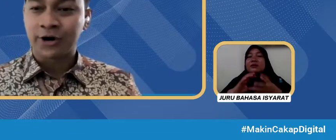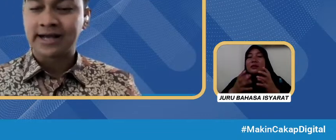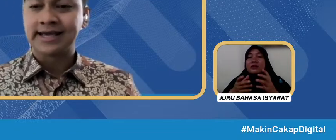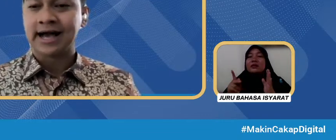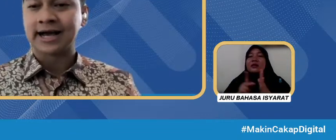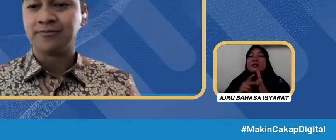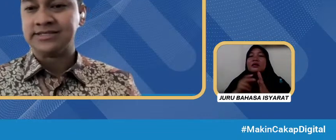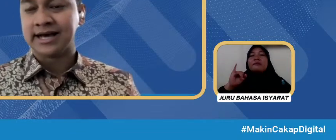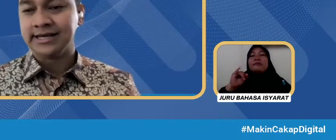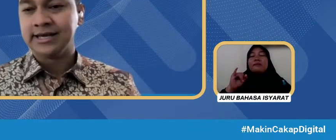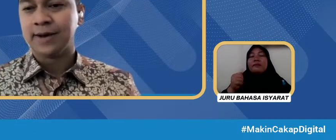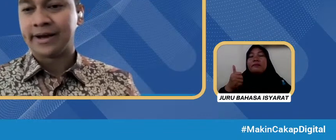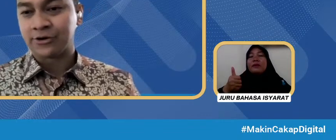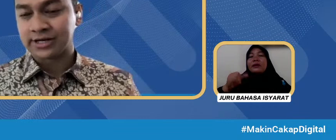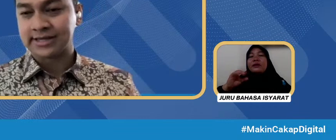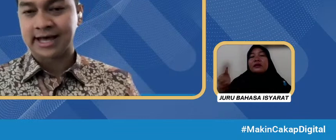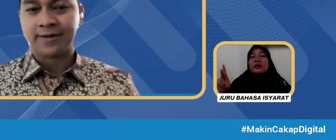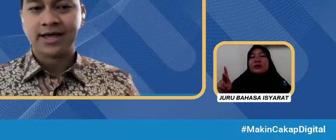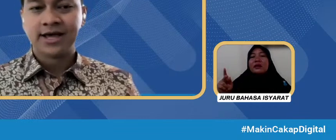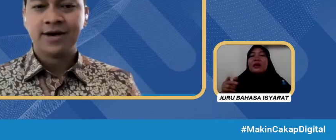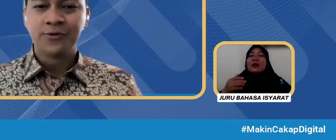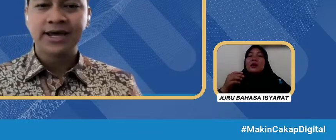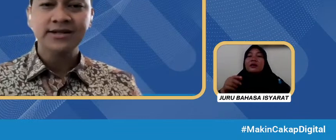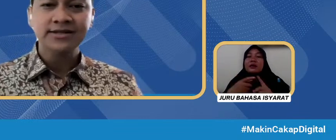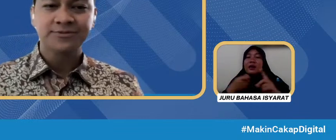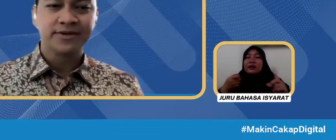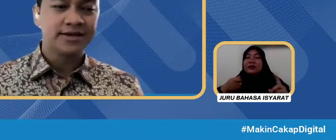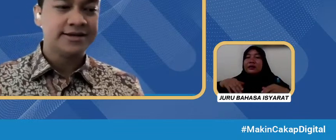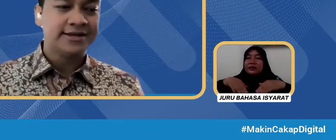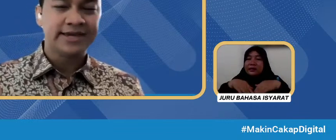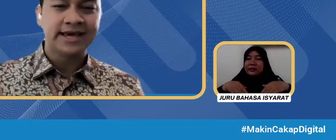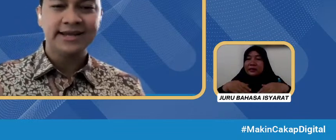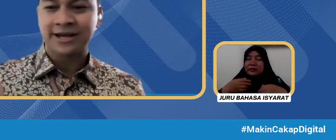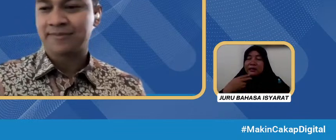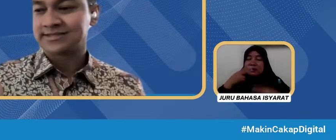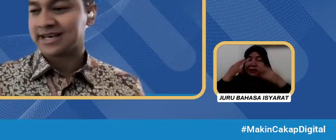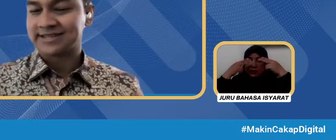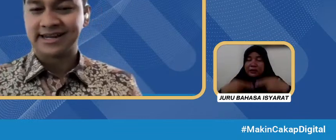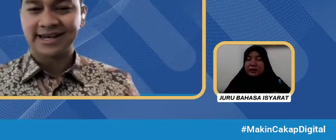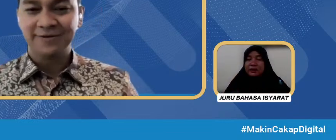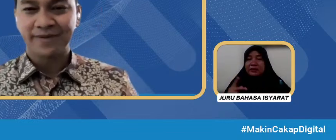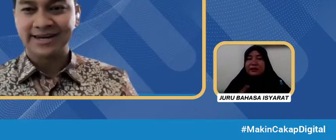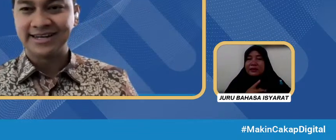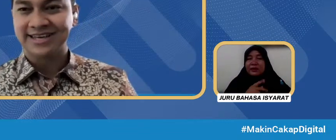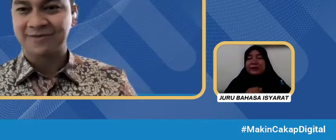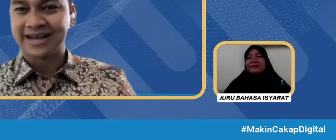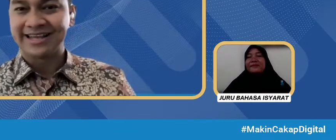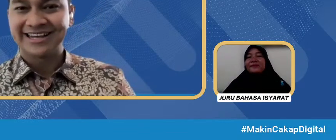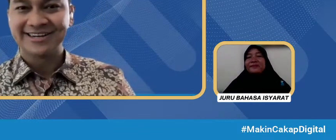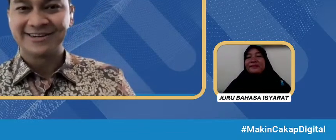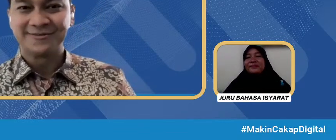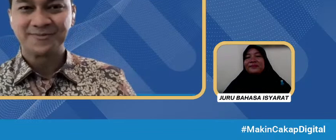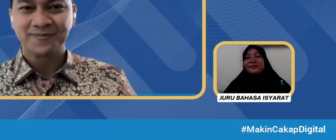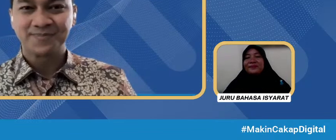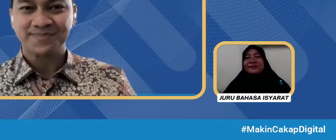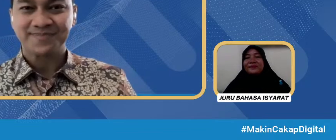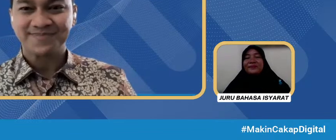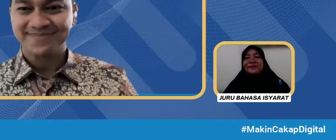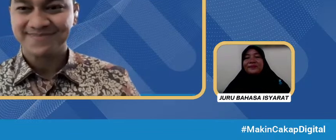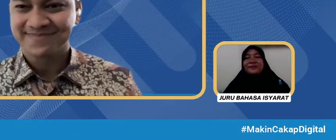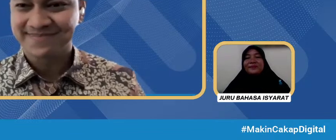juga orang-orang yang akan menjadi pengikut kita. Mungkin demikian yang dapat saya sharingkan. Mbak Dini, saya kembalikan.